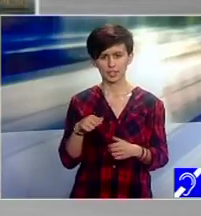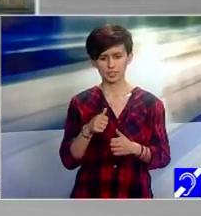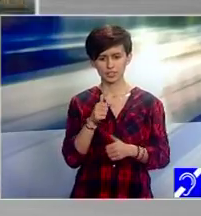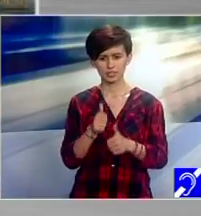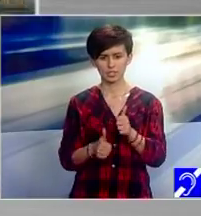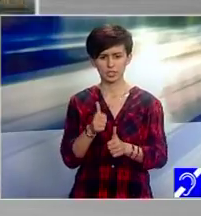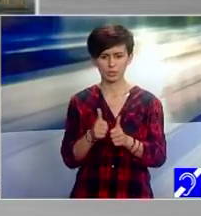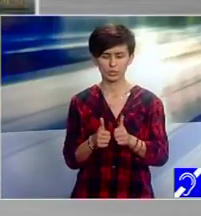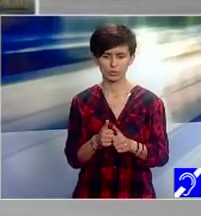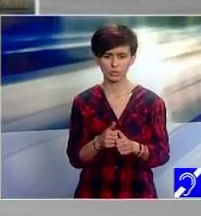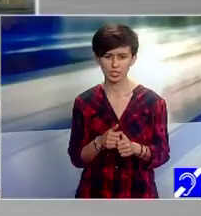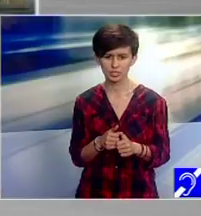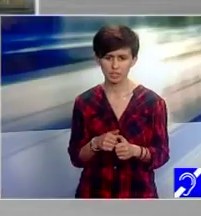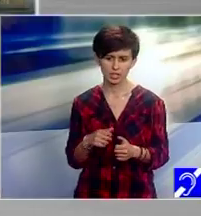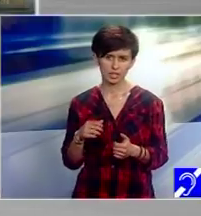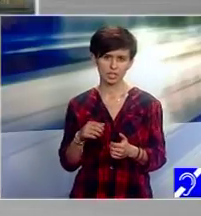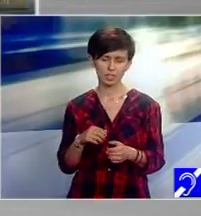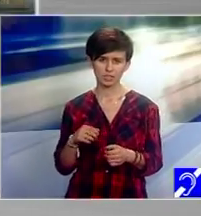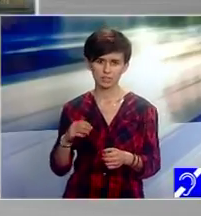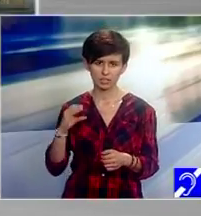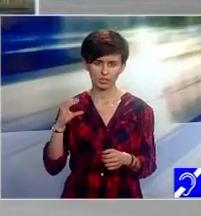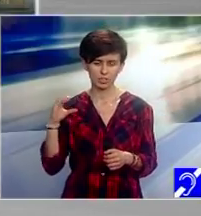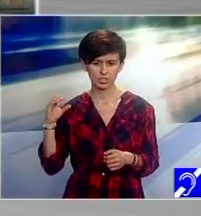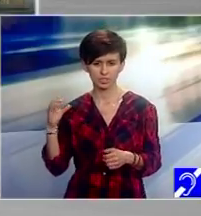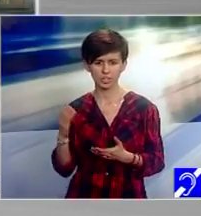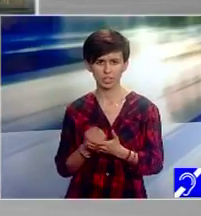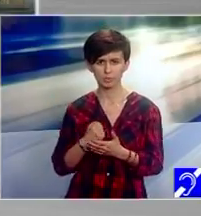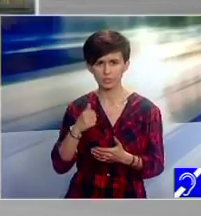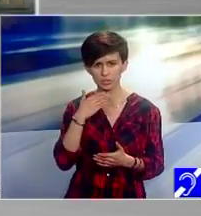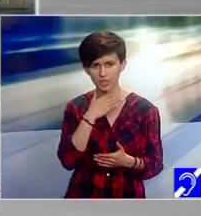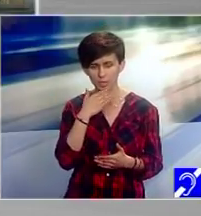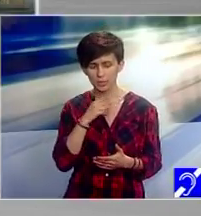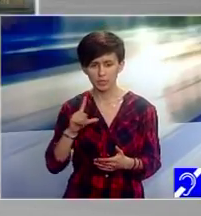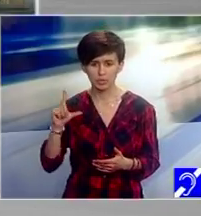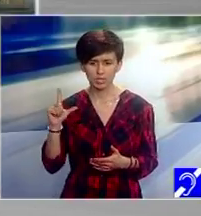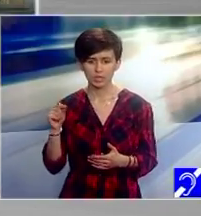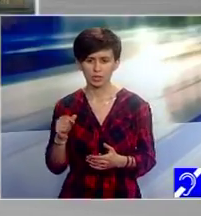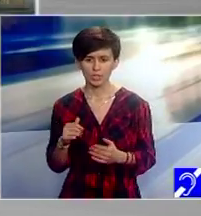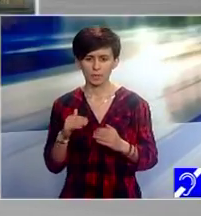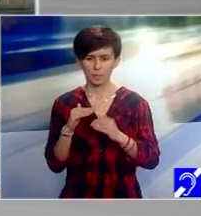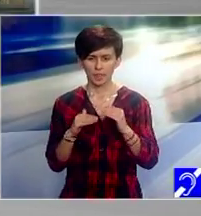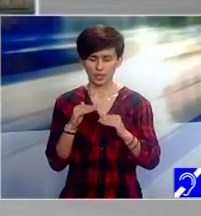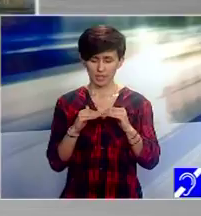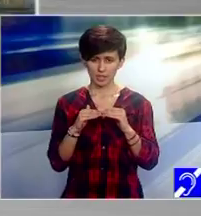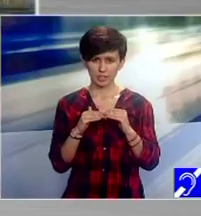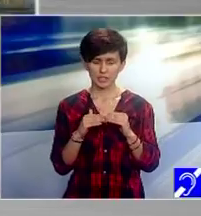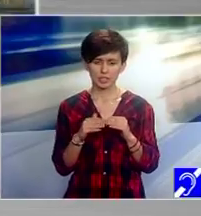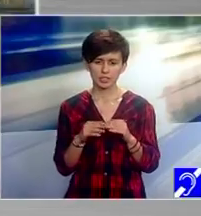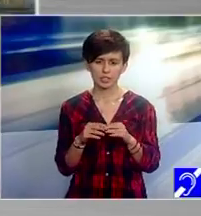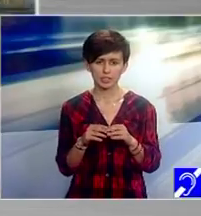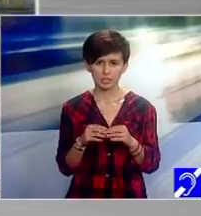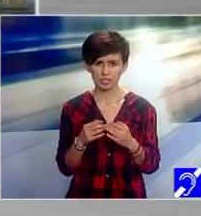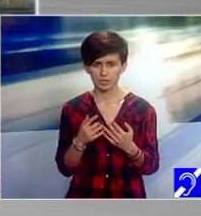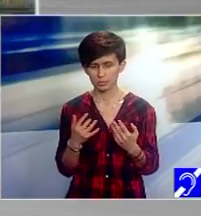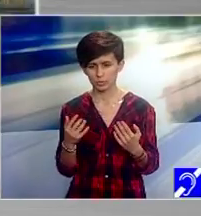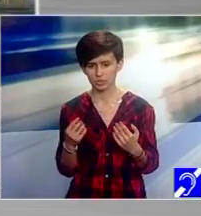Covaci Cristian a obținut premiul 2 la egalitate de puncte cu cel de pe locul 1, între